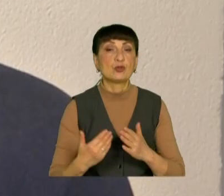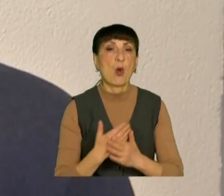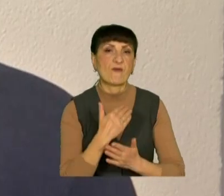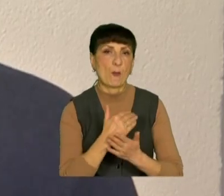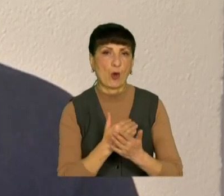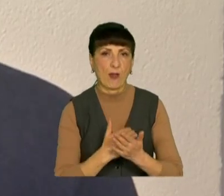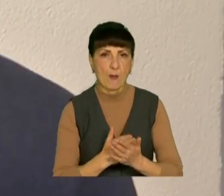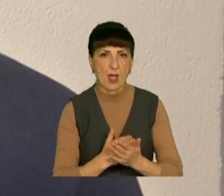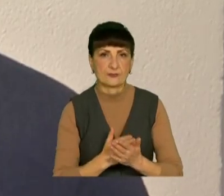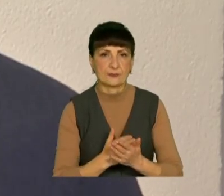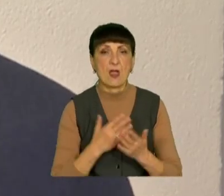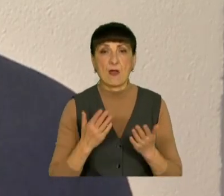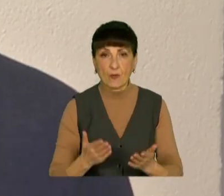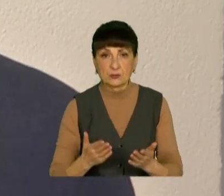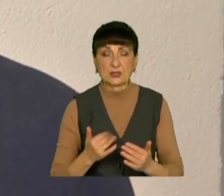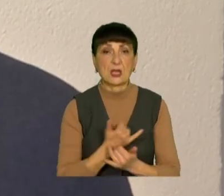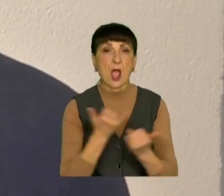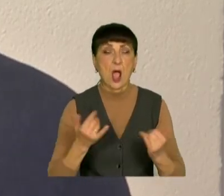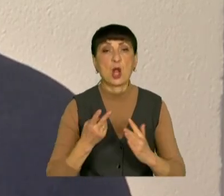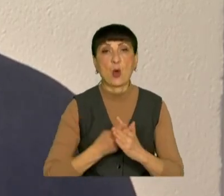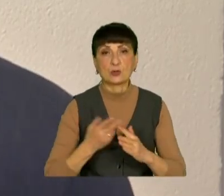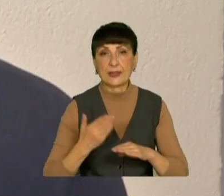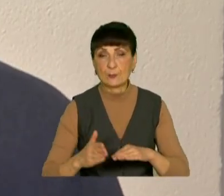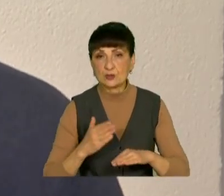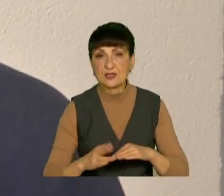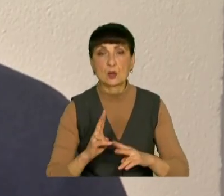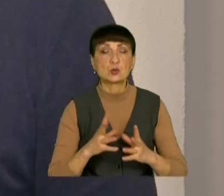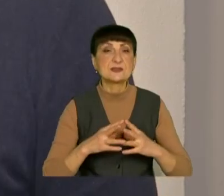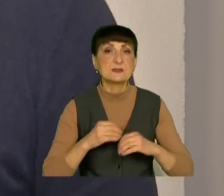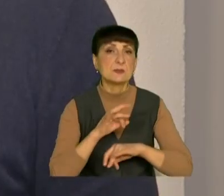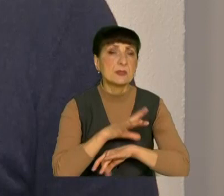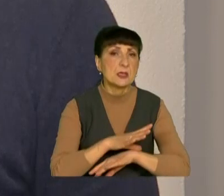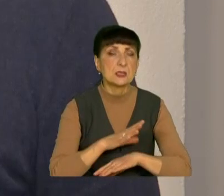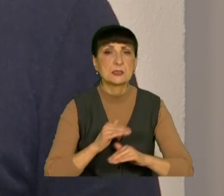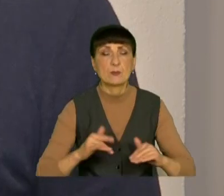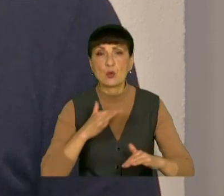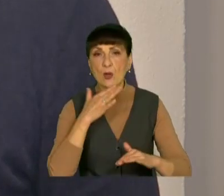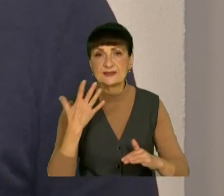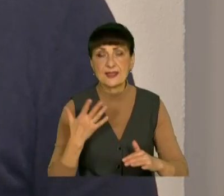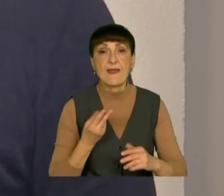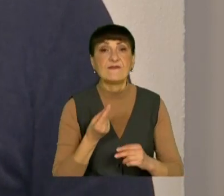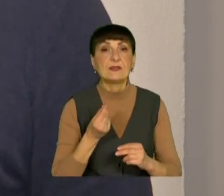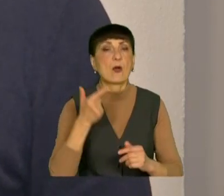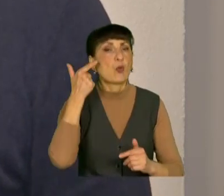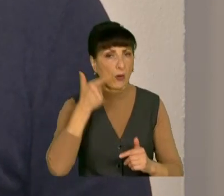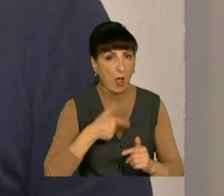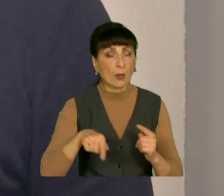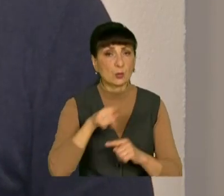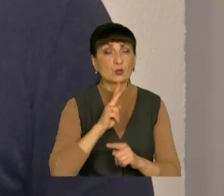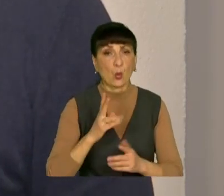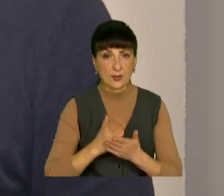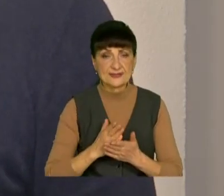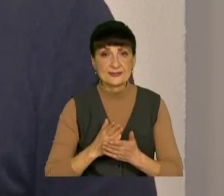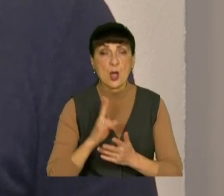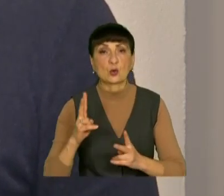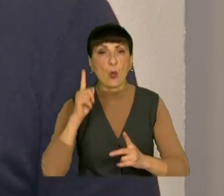программы, как раз-таки вот для льготной ипотеки, для малообеспеченных семей. Те люди, у которых есть финансовая грамотность, у тех, у кого есть